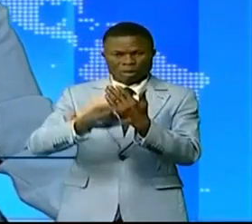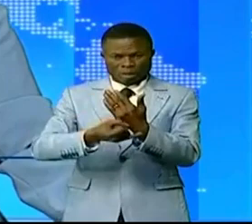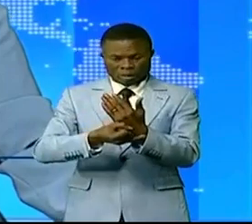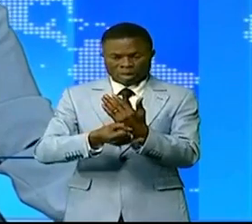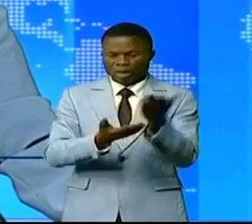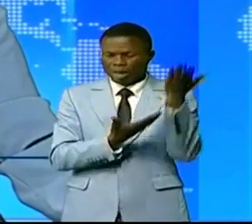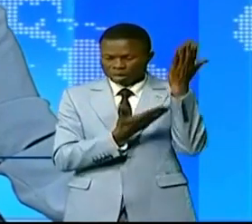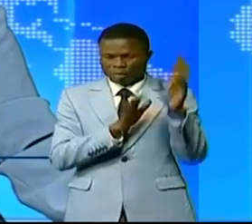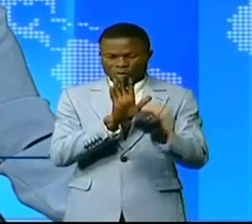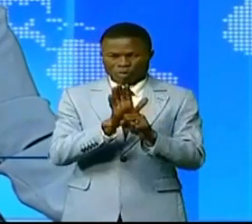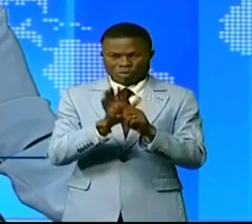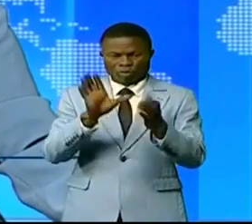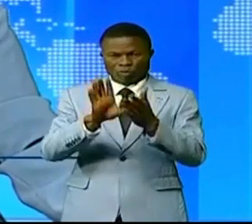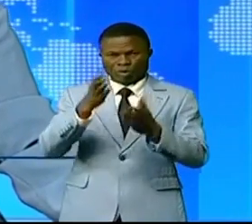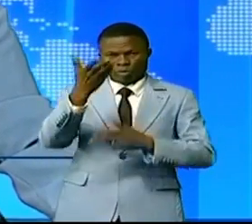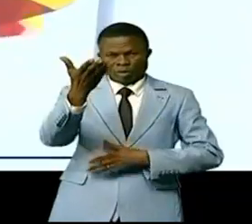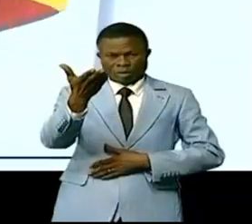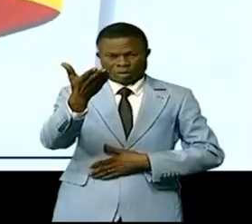intégrateur. Suivez.